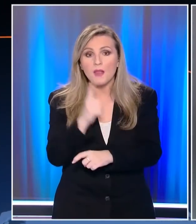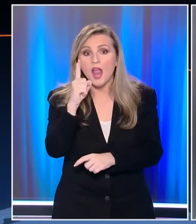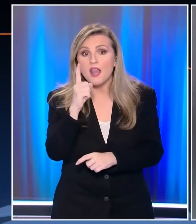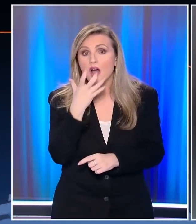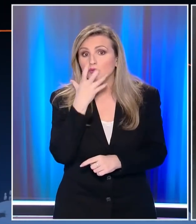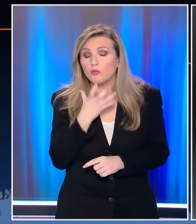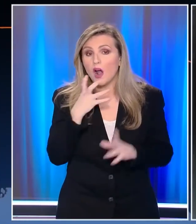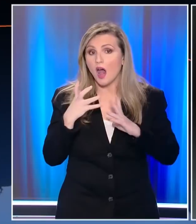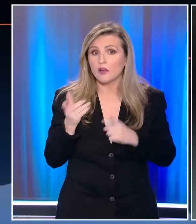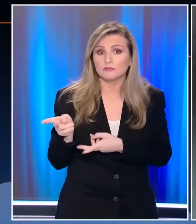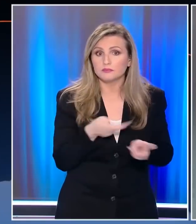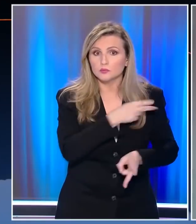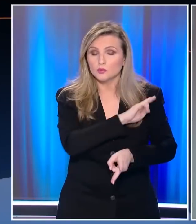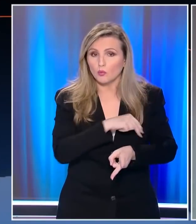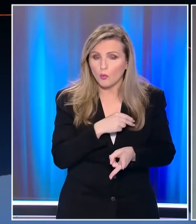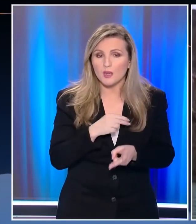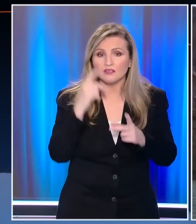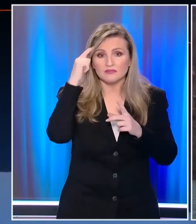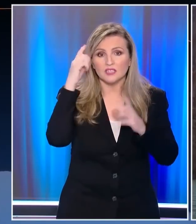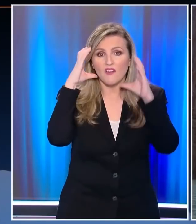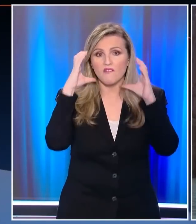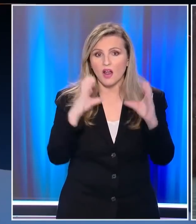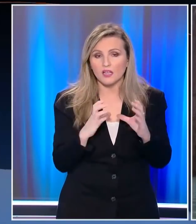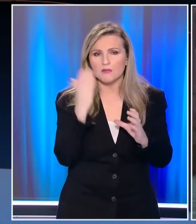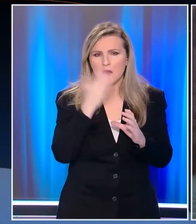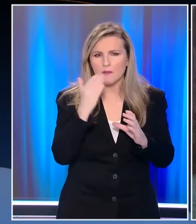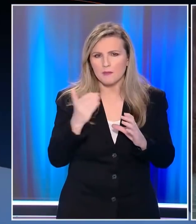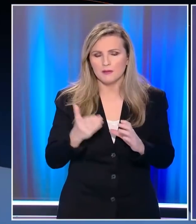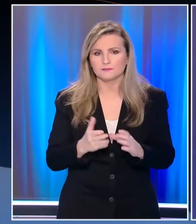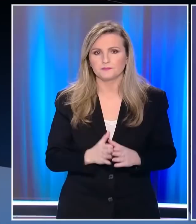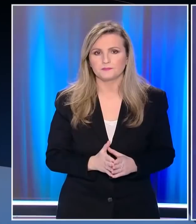τραυματίας νοσηλεύεται σε σοβαρή κατάσταση με κρανιοεγκεφαλικές κακώσεις.